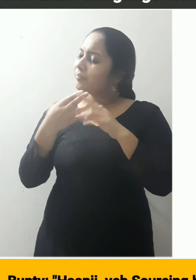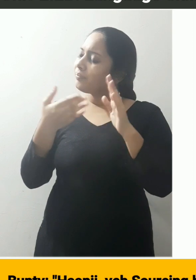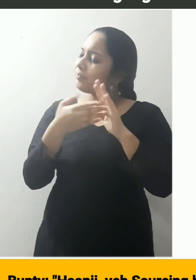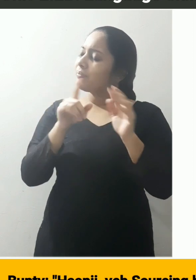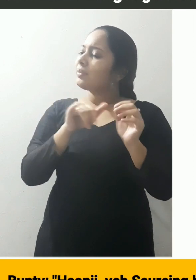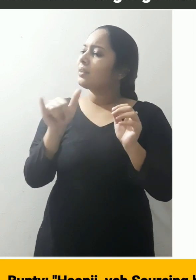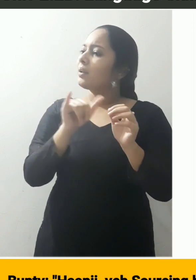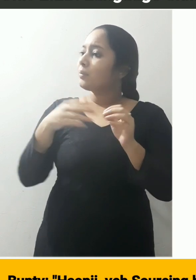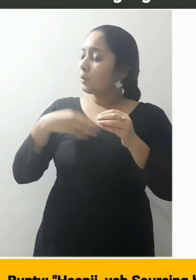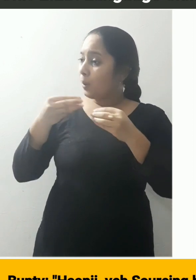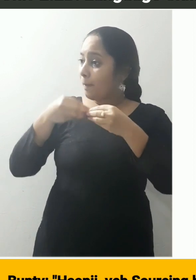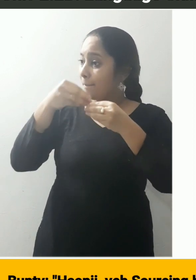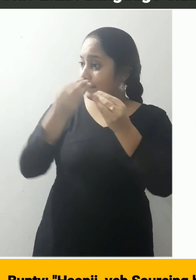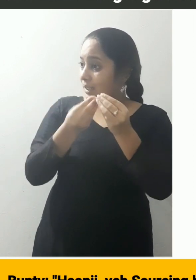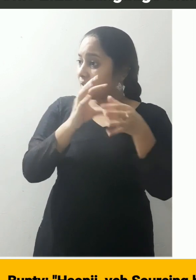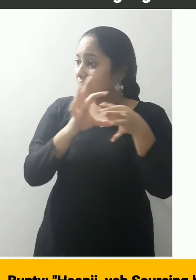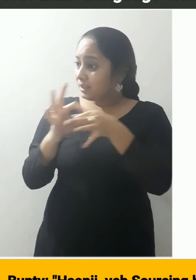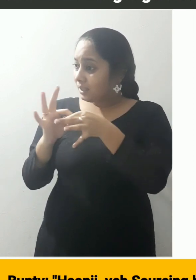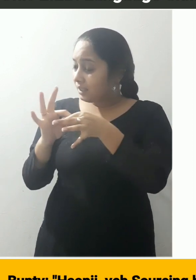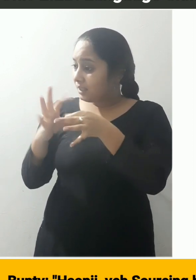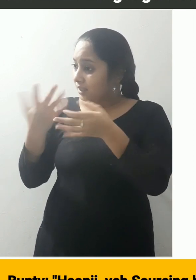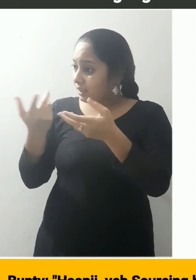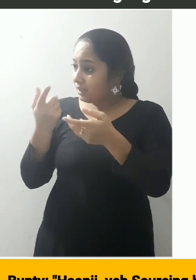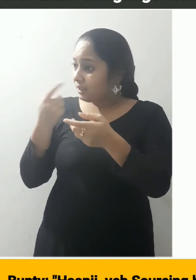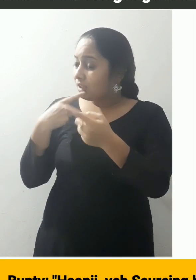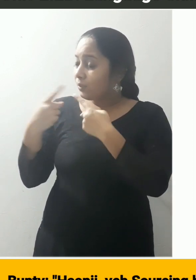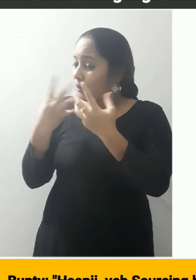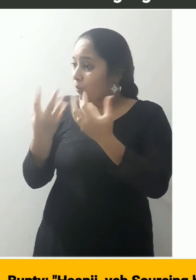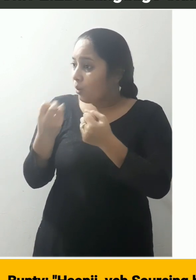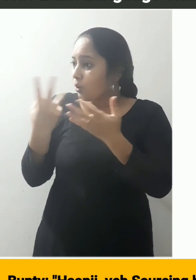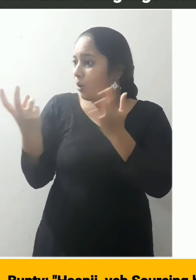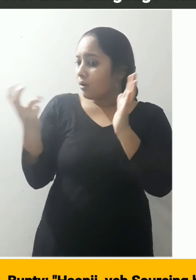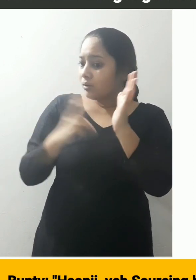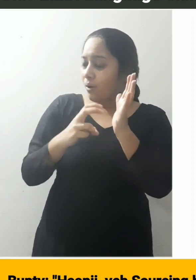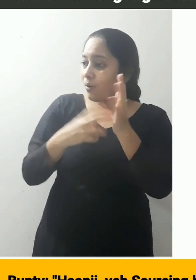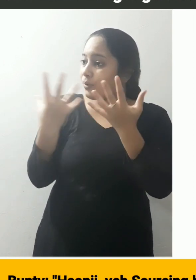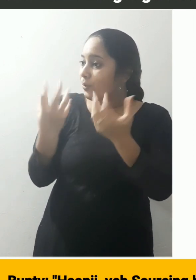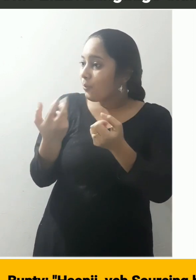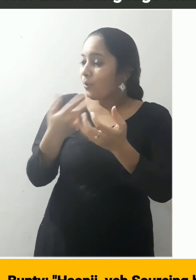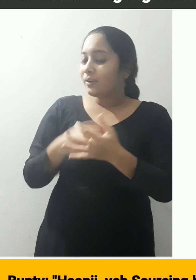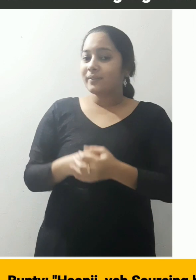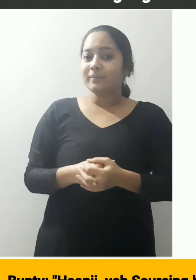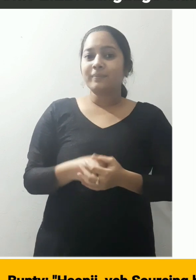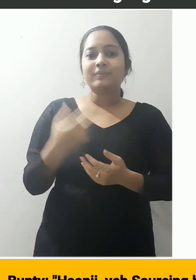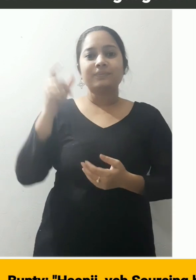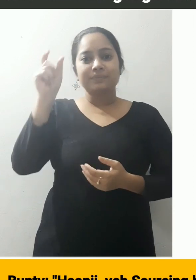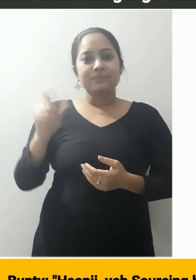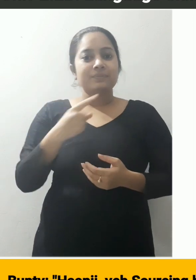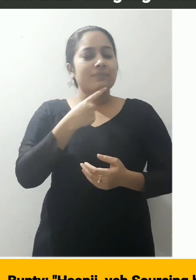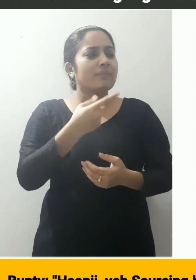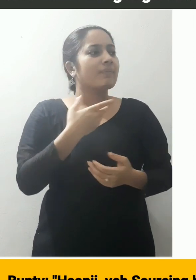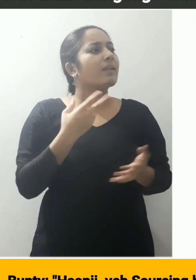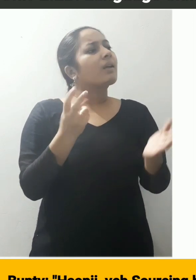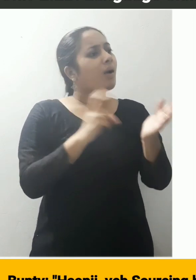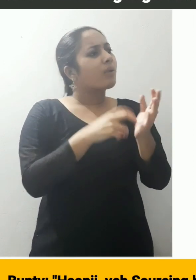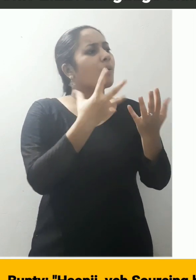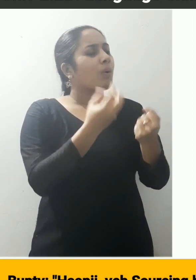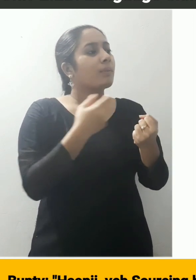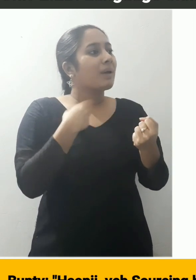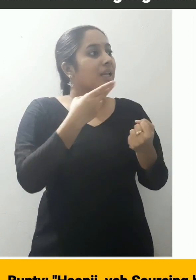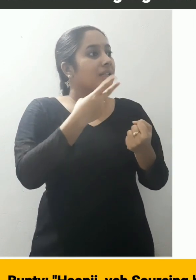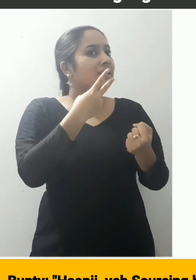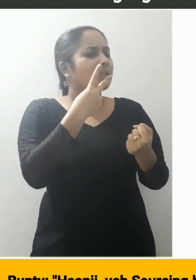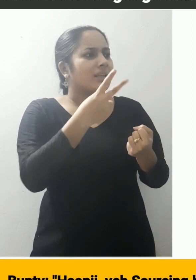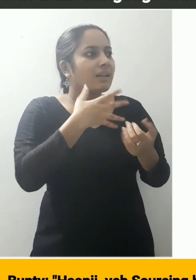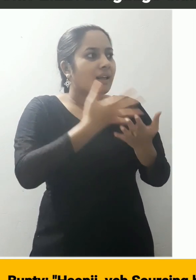बोलिए, आपको बिलिंग से बात करनी है या ऑर्डर देना है? कस्टमर: ऑर्डर ही देना है, वो मैंने